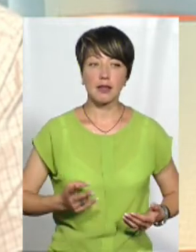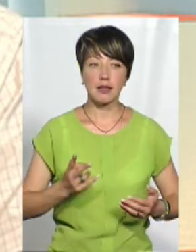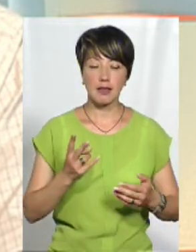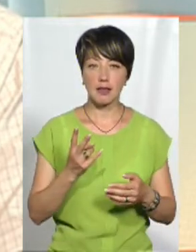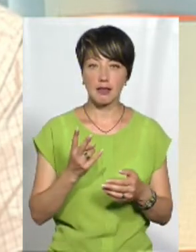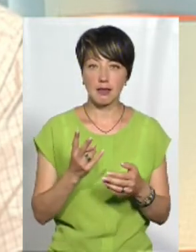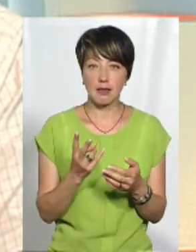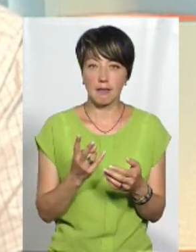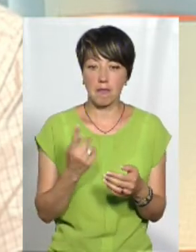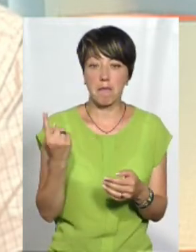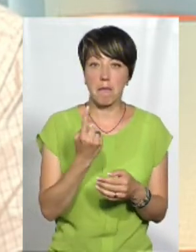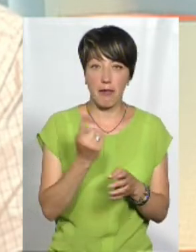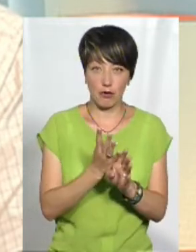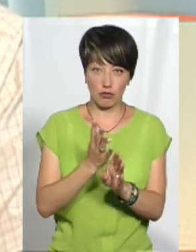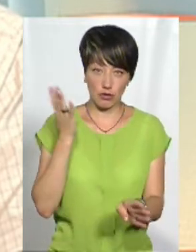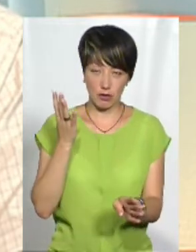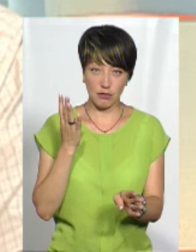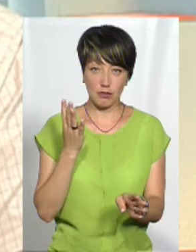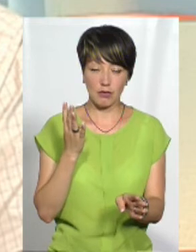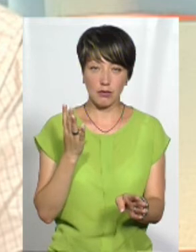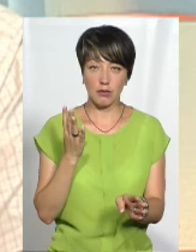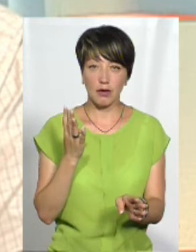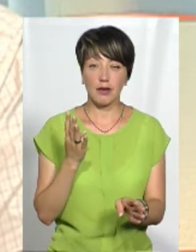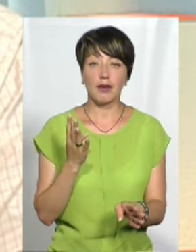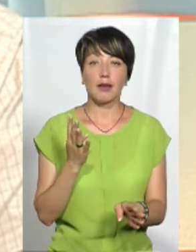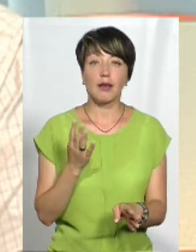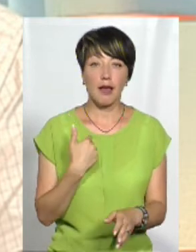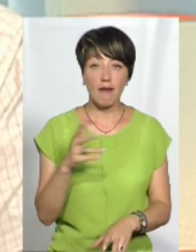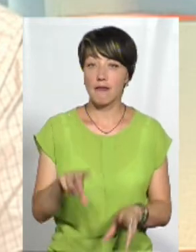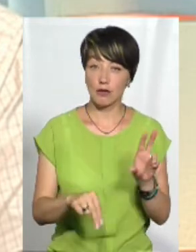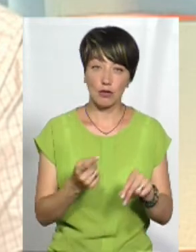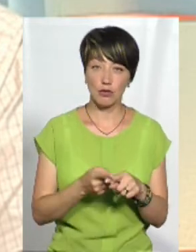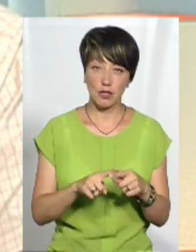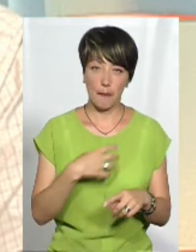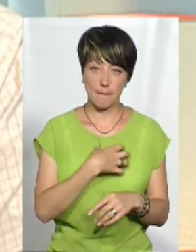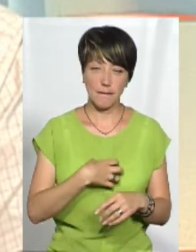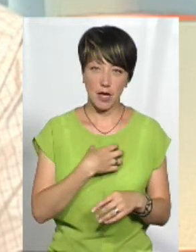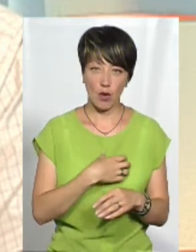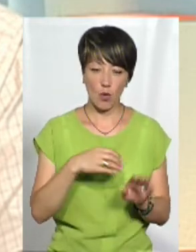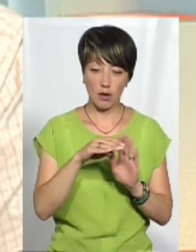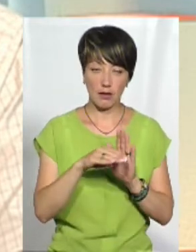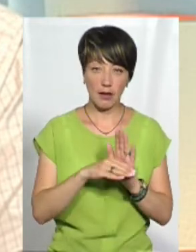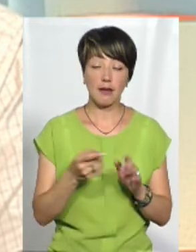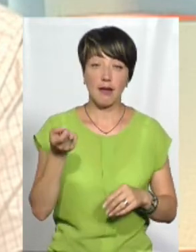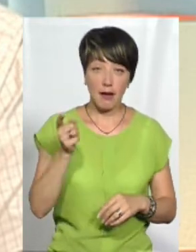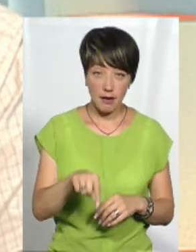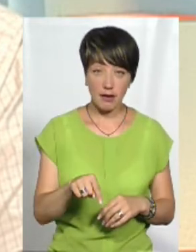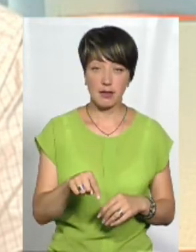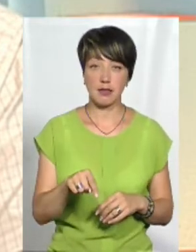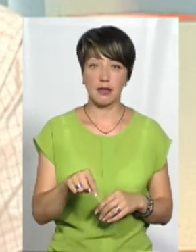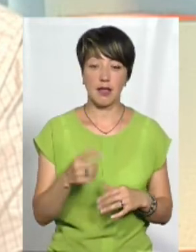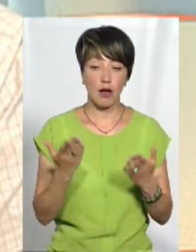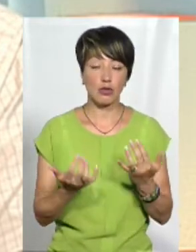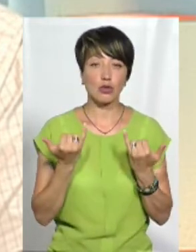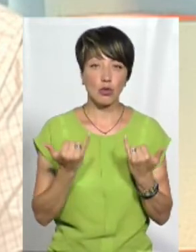напередку, якщо говорити таким фронтовим жаргоном, то я вважаю, що це пріоритет. Якраз оце,